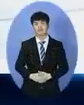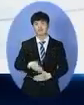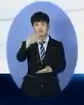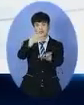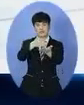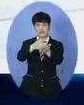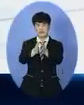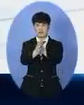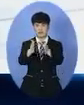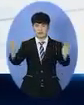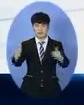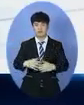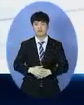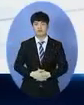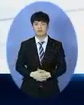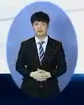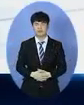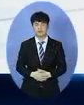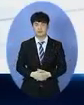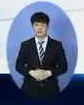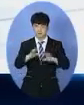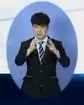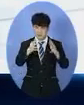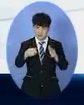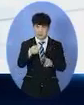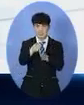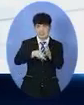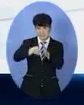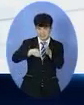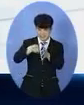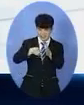여러분 안녕하십니까? 변자민입니다. 뉴스 시작하겠습니다.